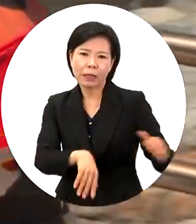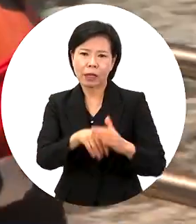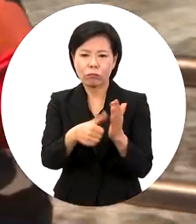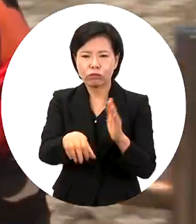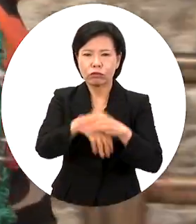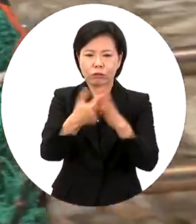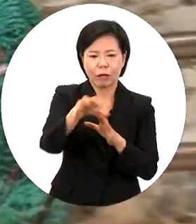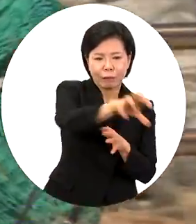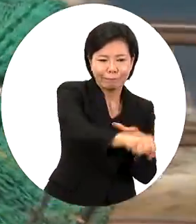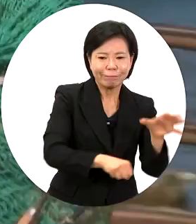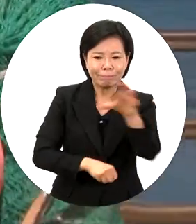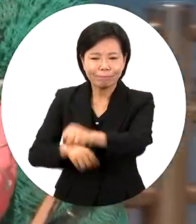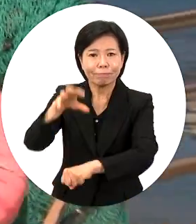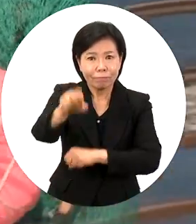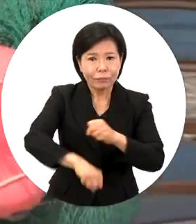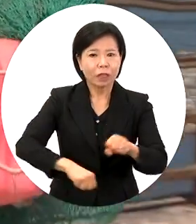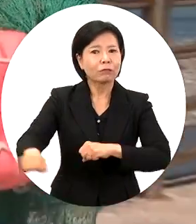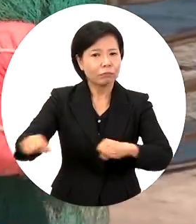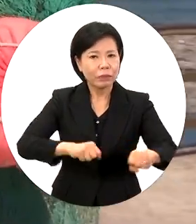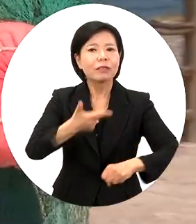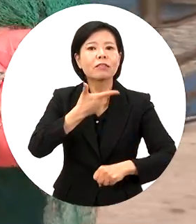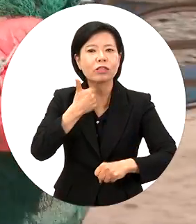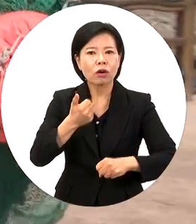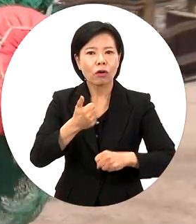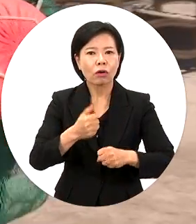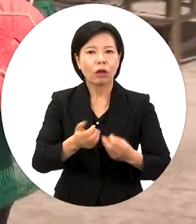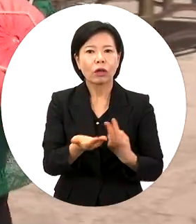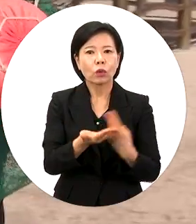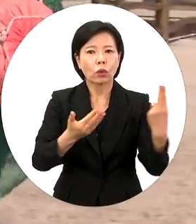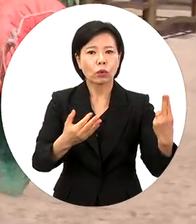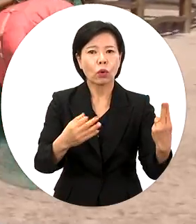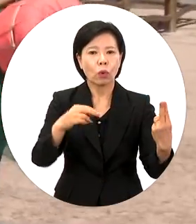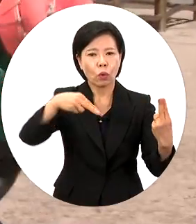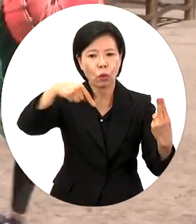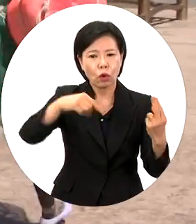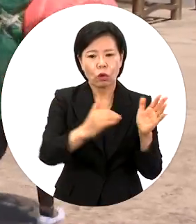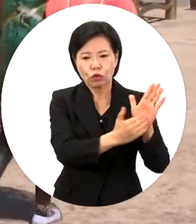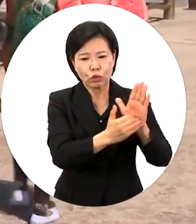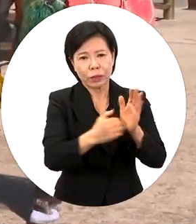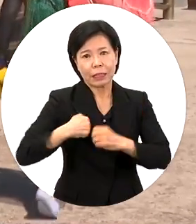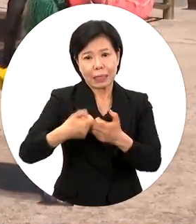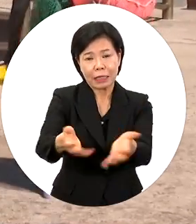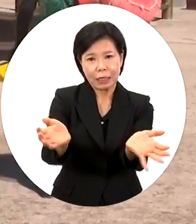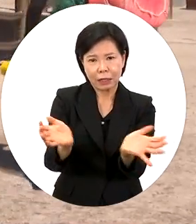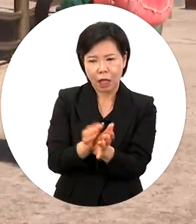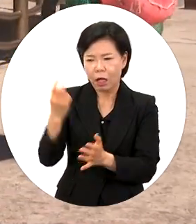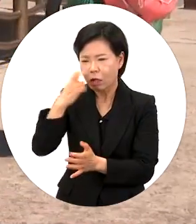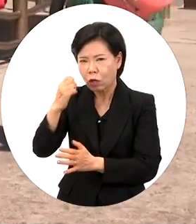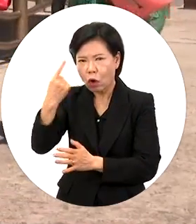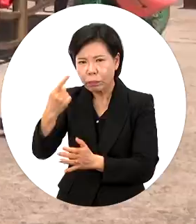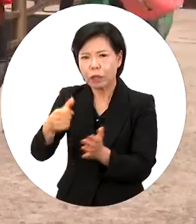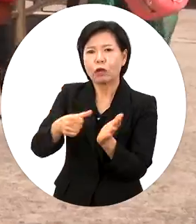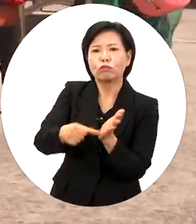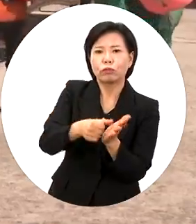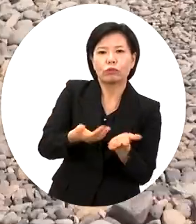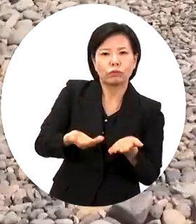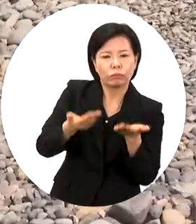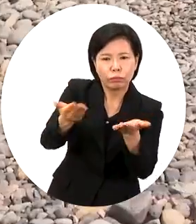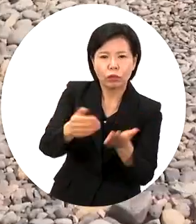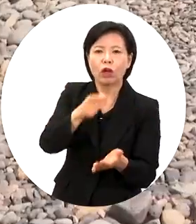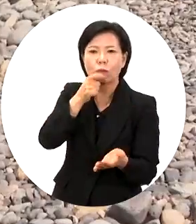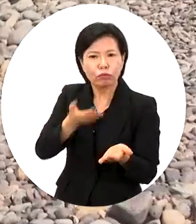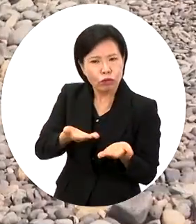미역과 전복 등을 채취했습니다. 독도 의용수비대와 독도경비대의 경비 활동에 필요한 물품